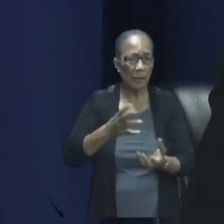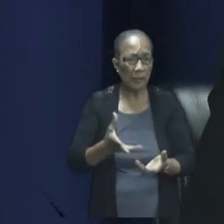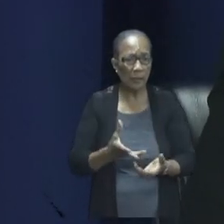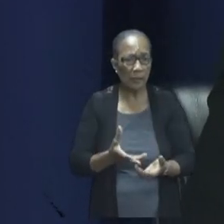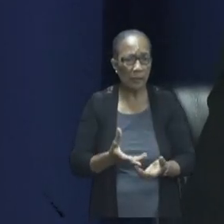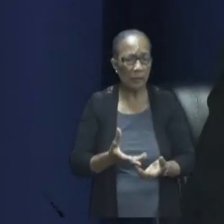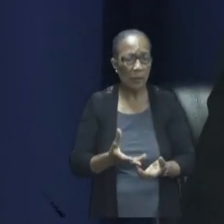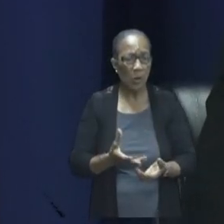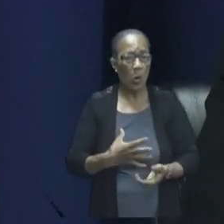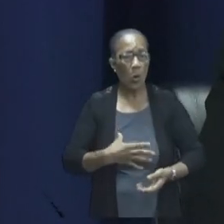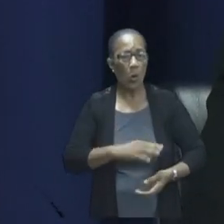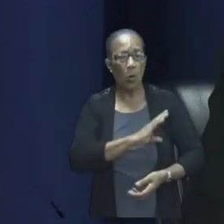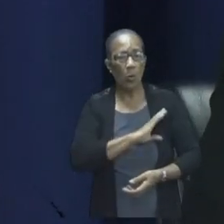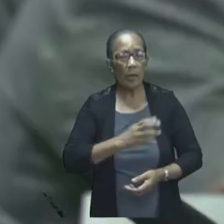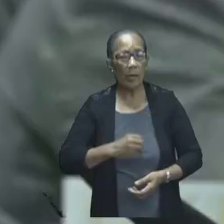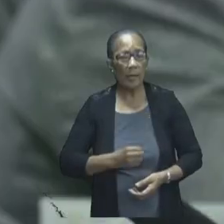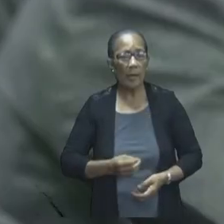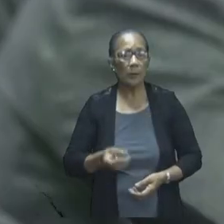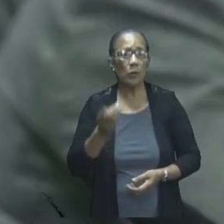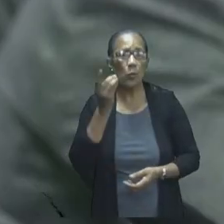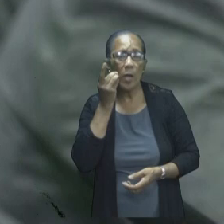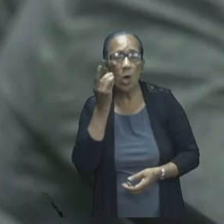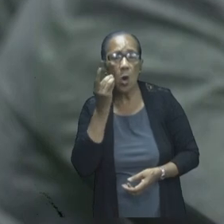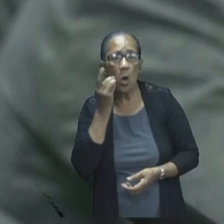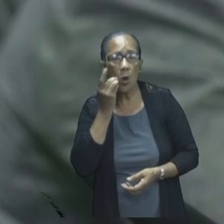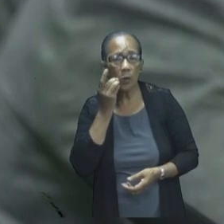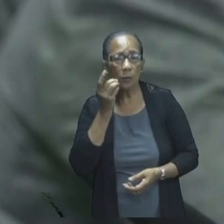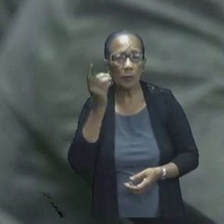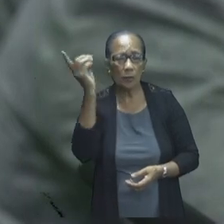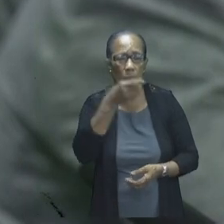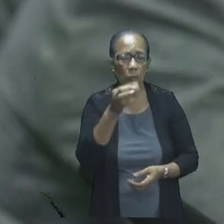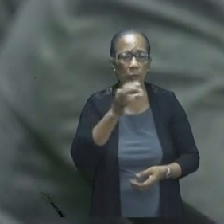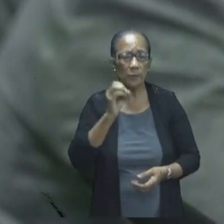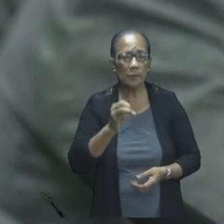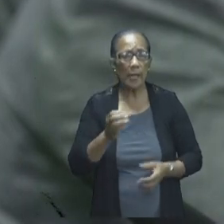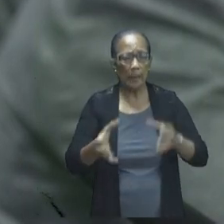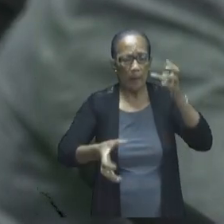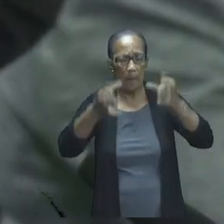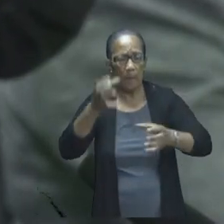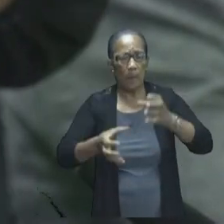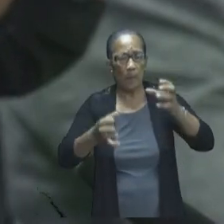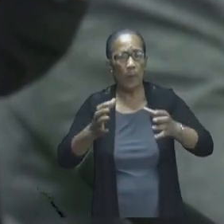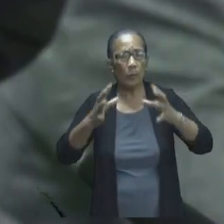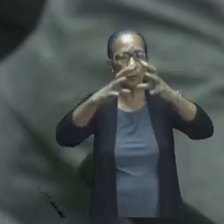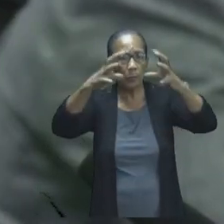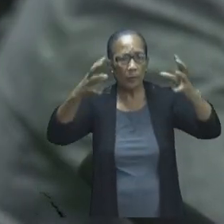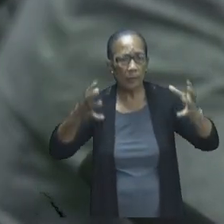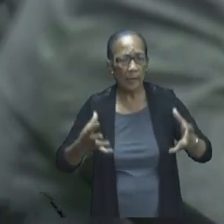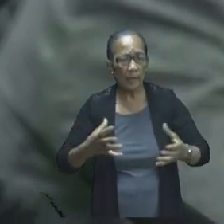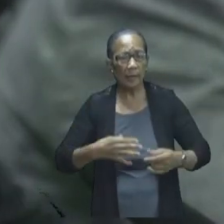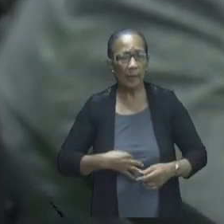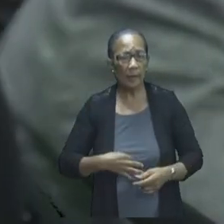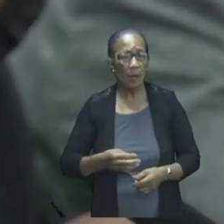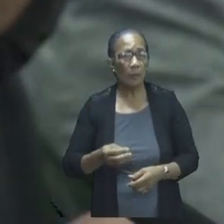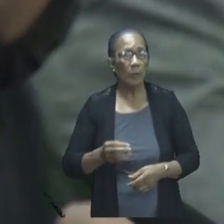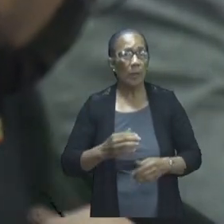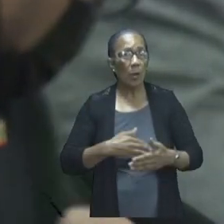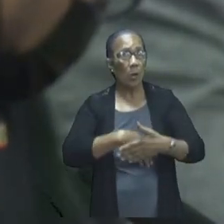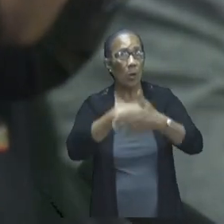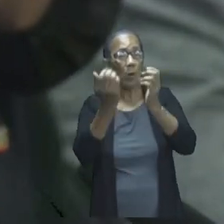100% was bedekking wat die ik er nog niet dat je aan voorraad dan karbonkel rita heb carbon kredieten worden